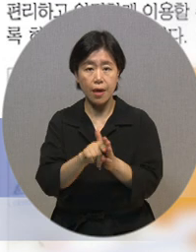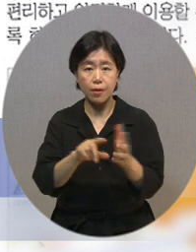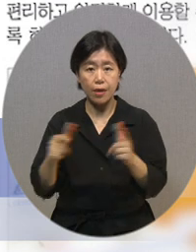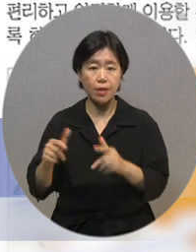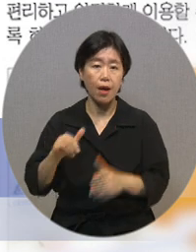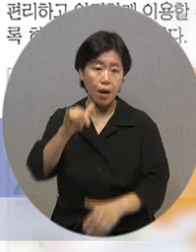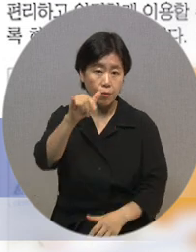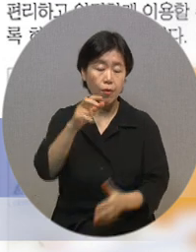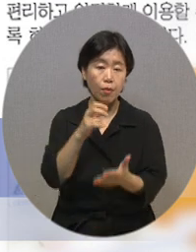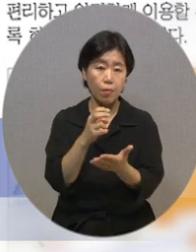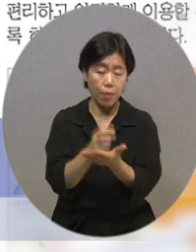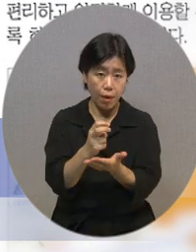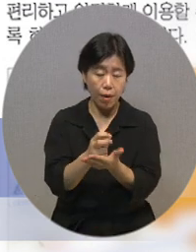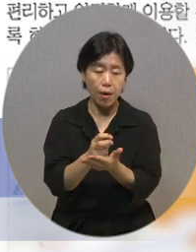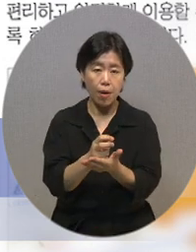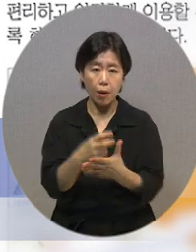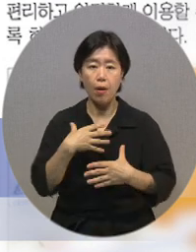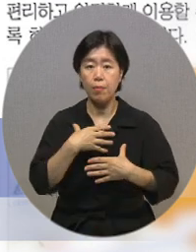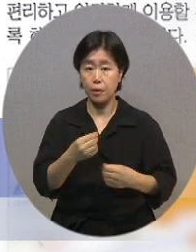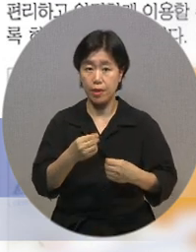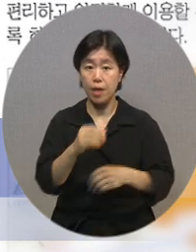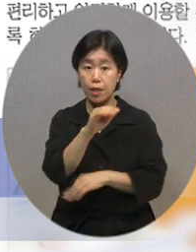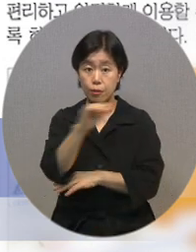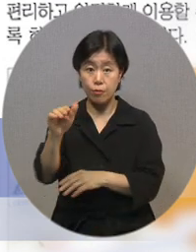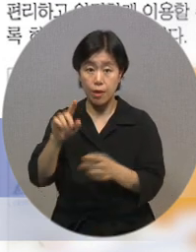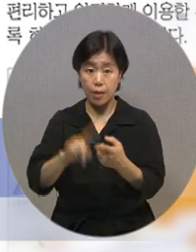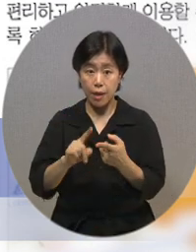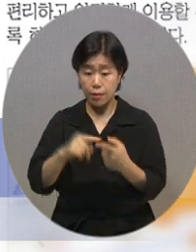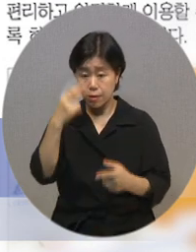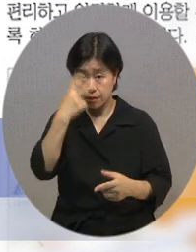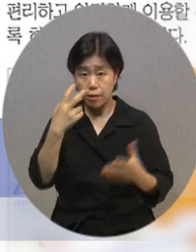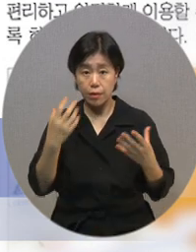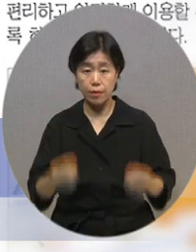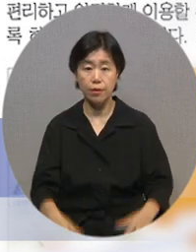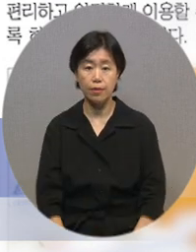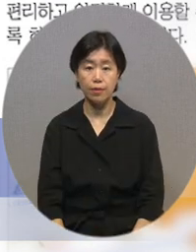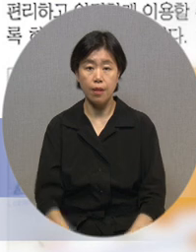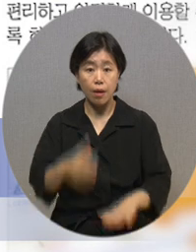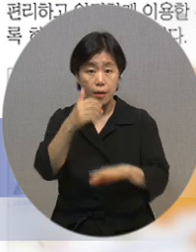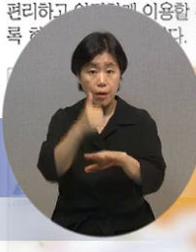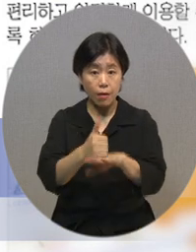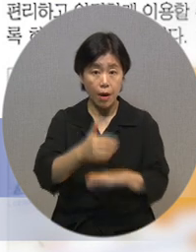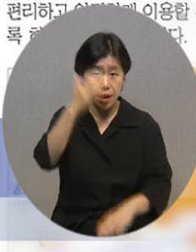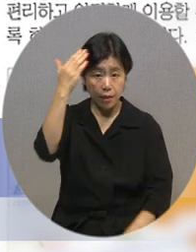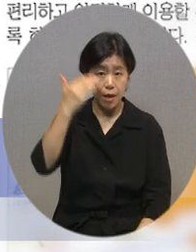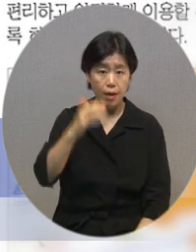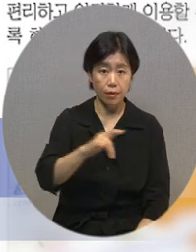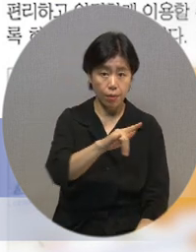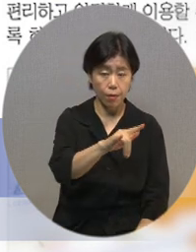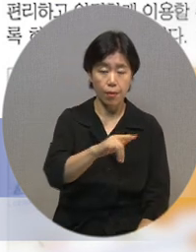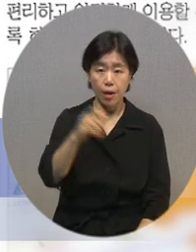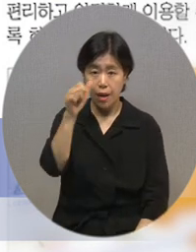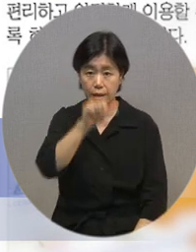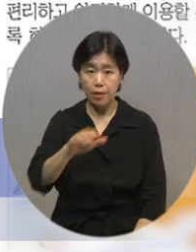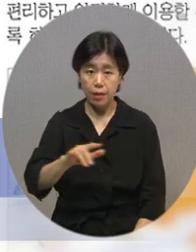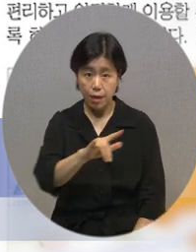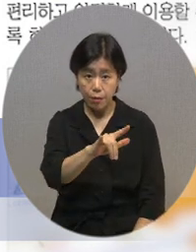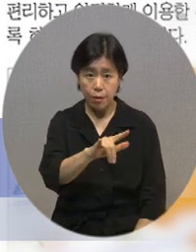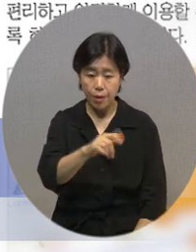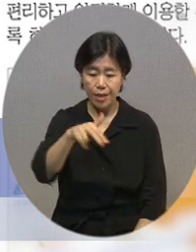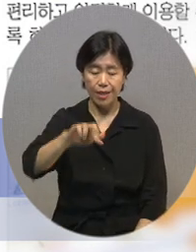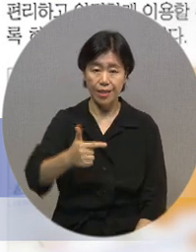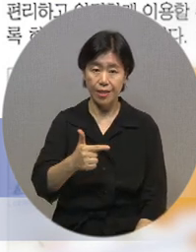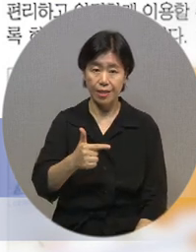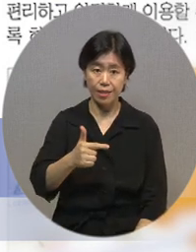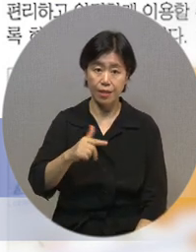항공 교통 이용 편의 기준 준수여부에 대해 점검했는데 어 그 결과 대한항공과 아시아나 항공 지내어